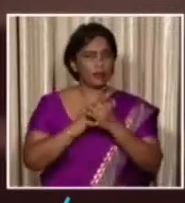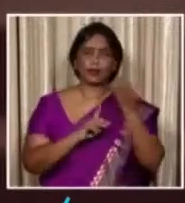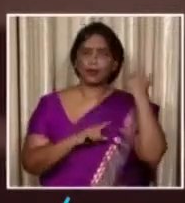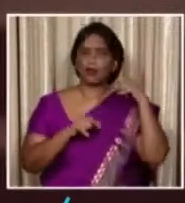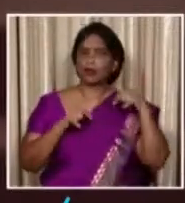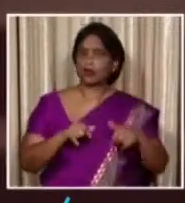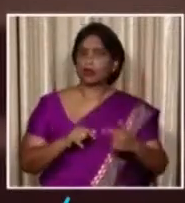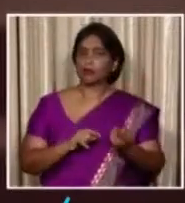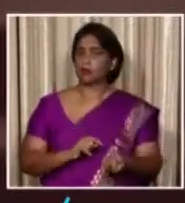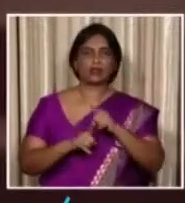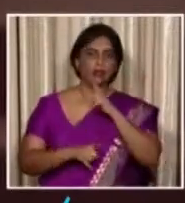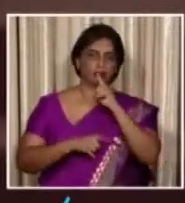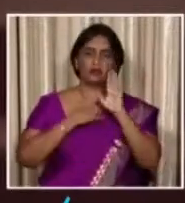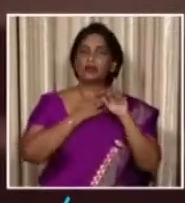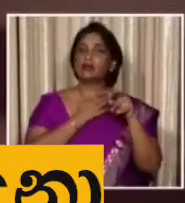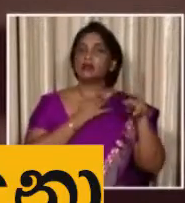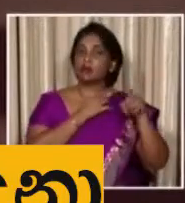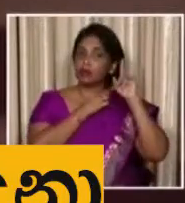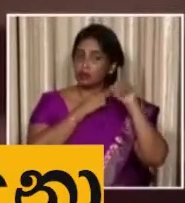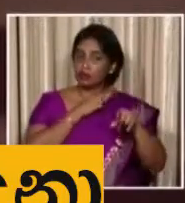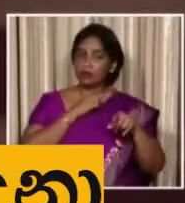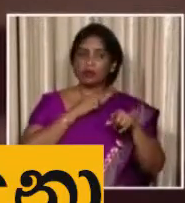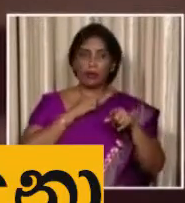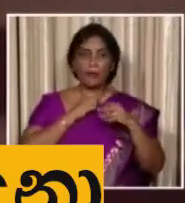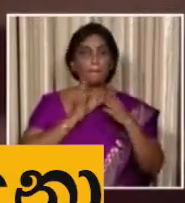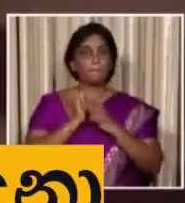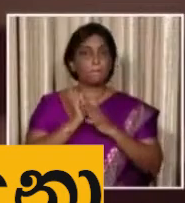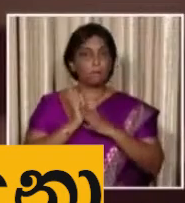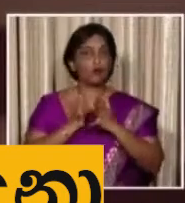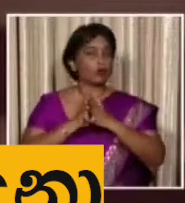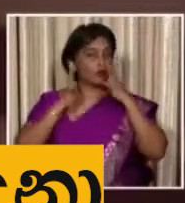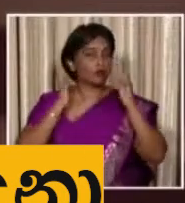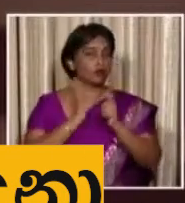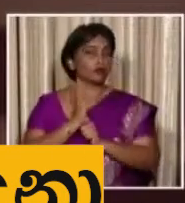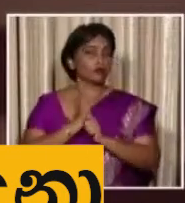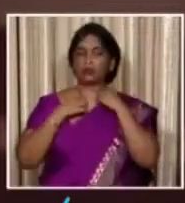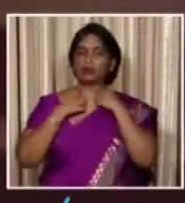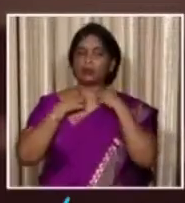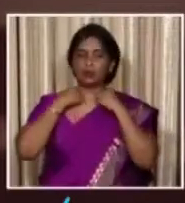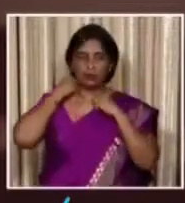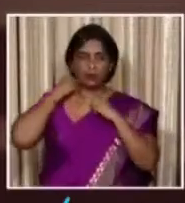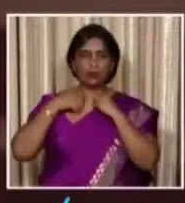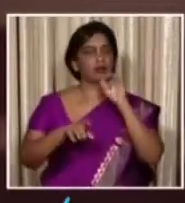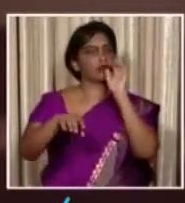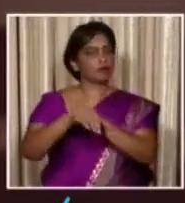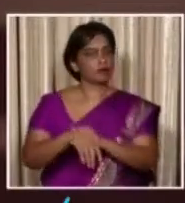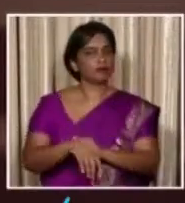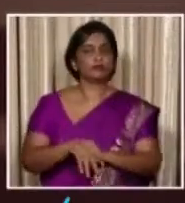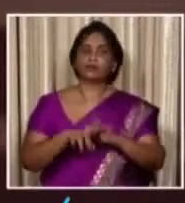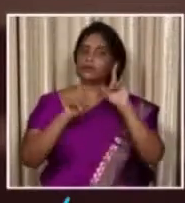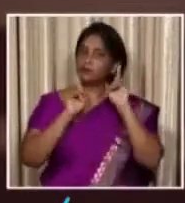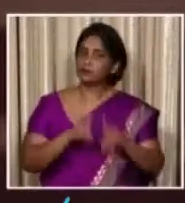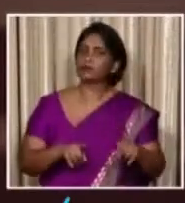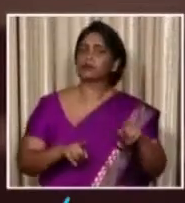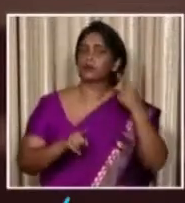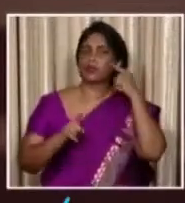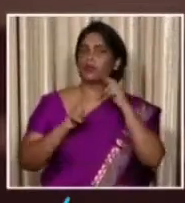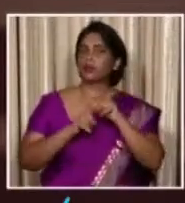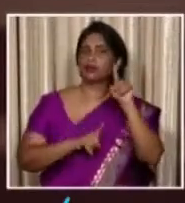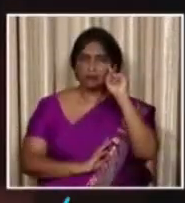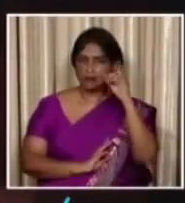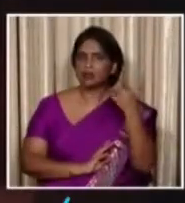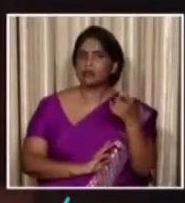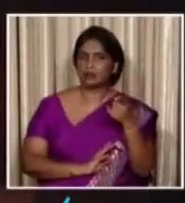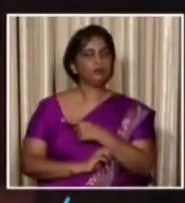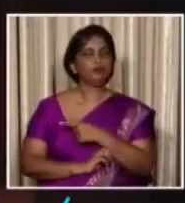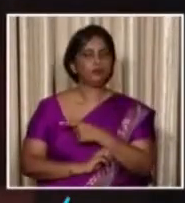කුඩු පොඩ 100 ගුණයකින් වැඩි වෙලා මේ වගේ මිනුවන්කට තමයි වැඩිම පාතාලි ක්‍රියාත්මක වුණේ. 6 දෙනෙක් වැරුණා. ඉතින් එව්වා ගැන කතා කරේ නෑ ඒ